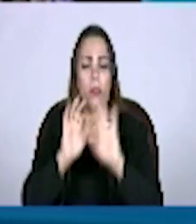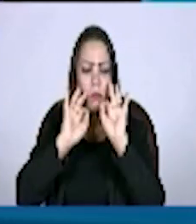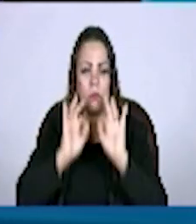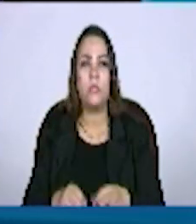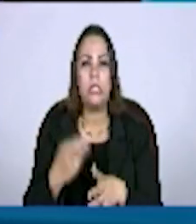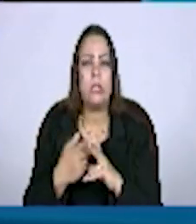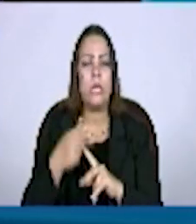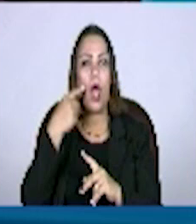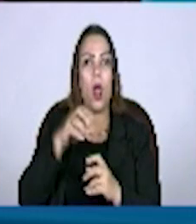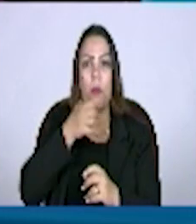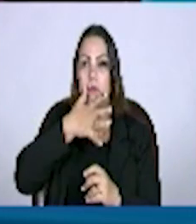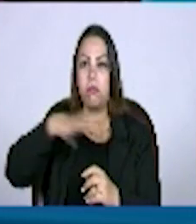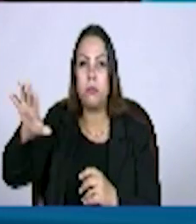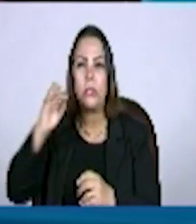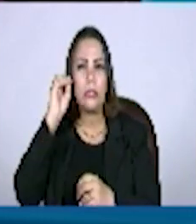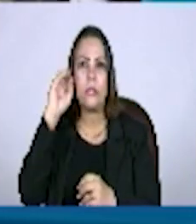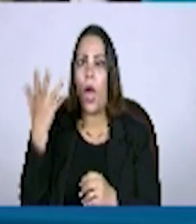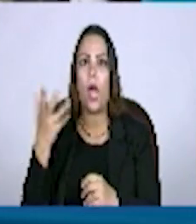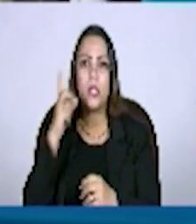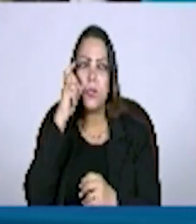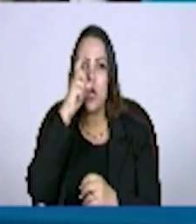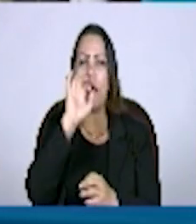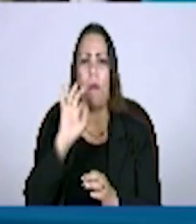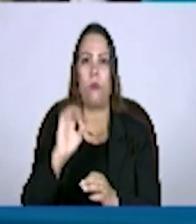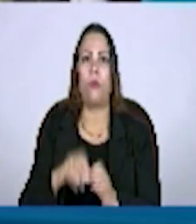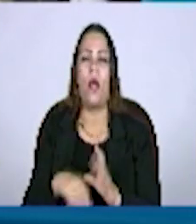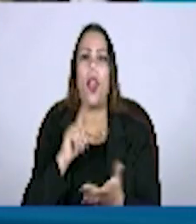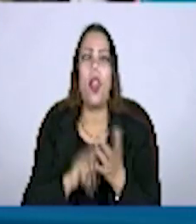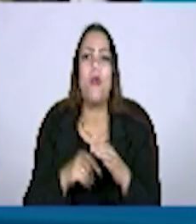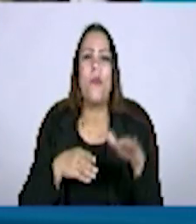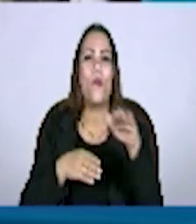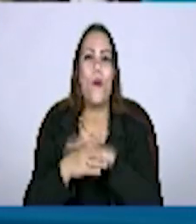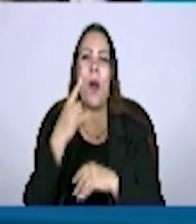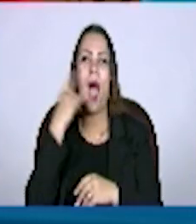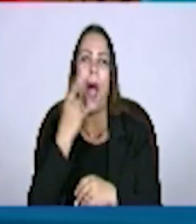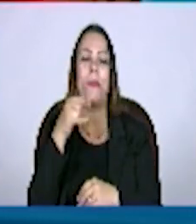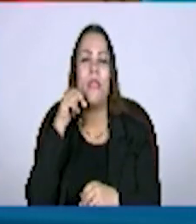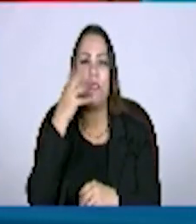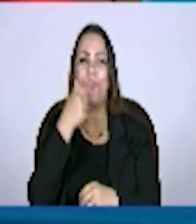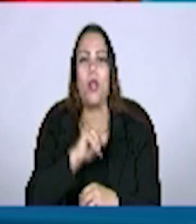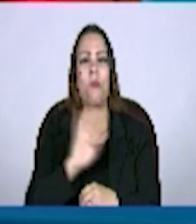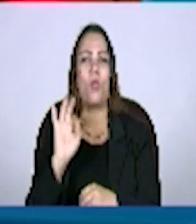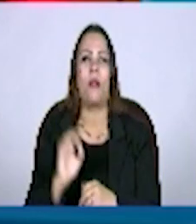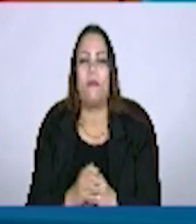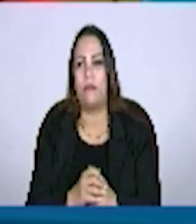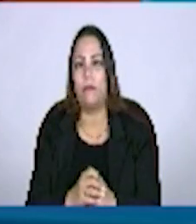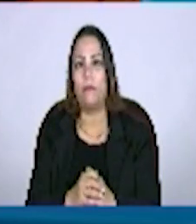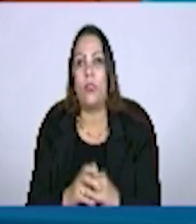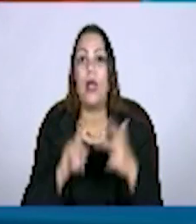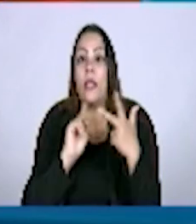جدا ففكر ان هو يصل الى معلومات دقيقه بهذا المعنى يبقى في اختراق امني بصوره او باخرى